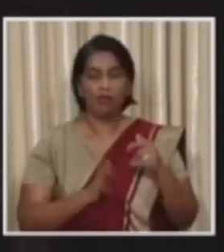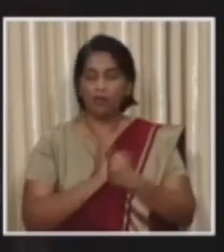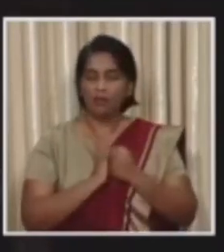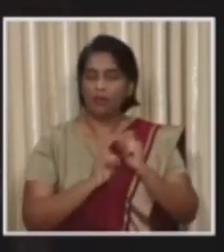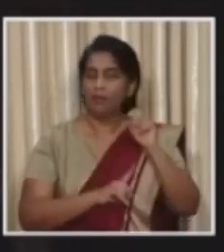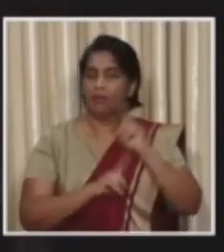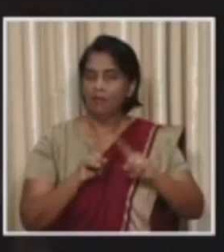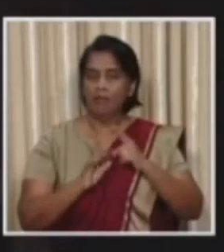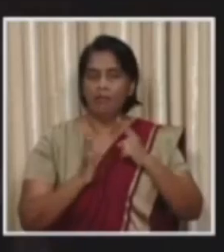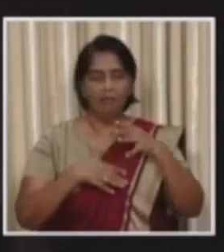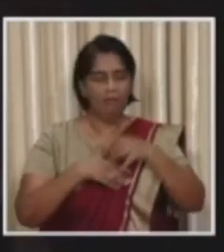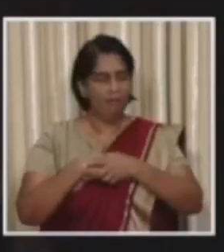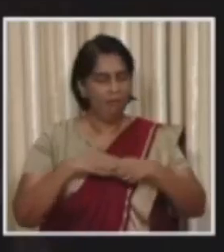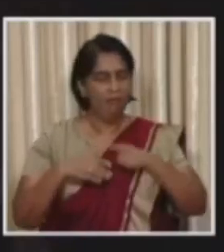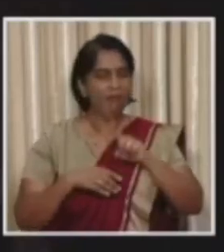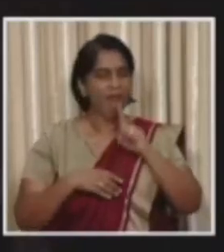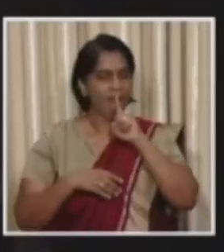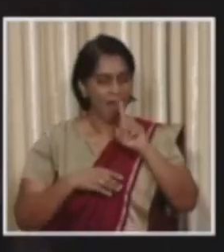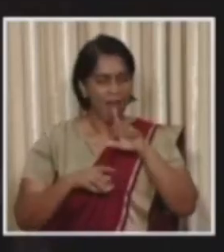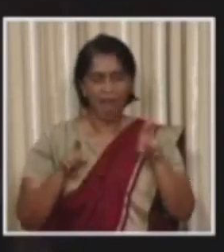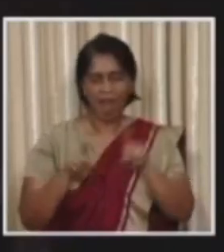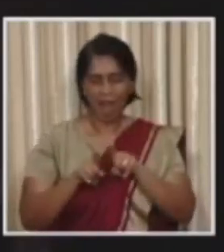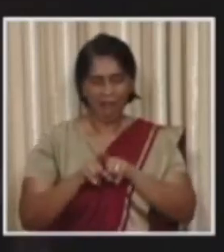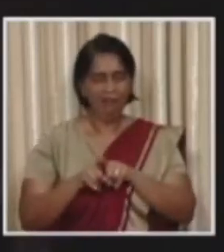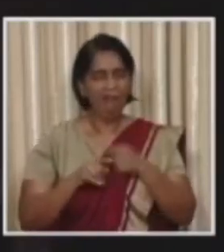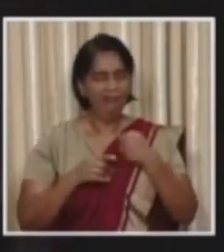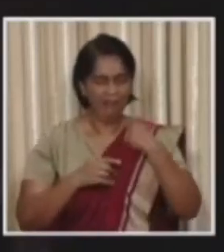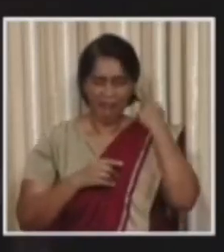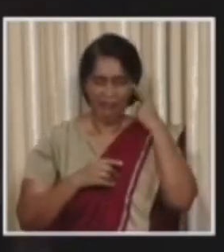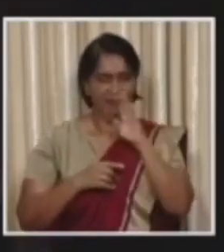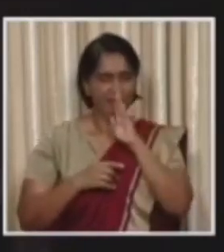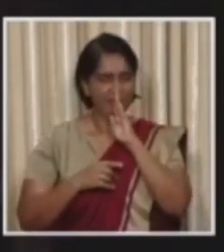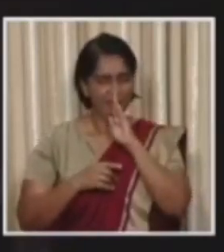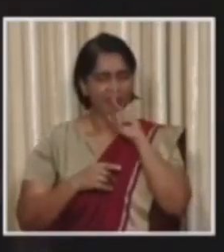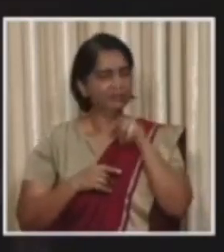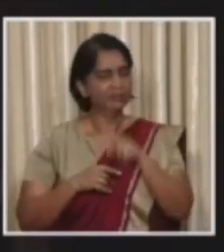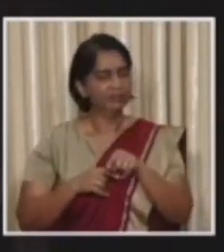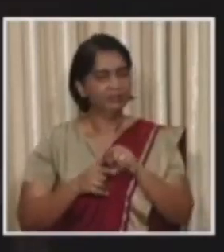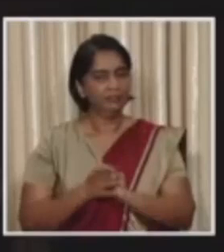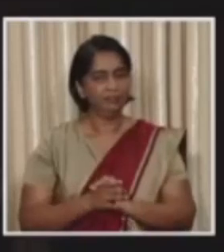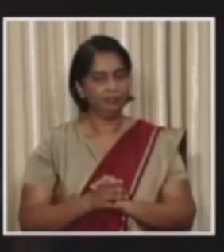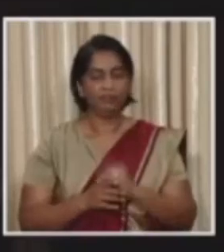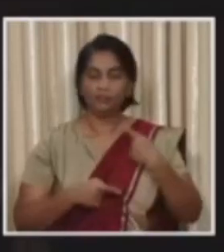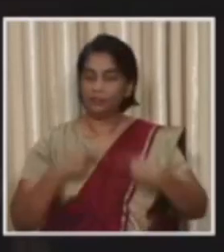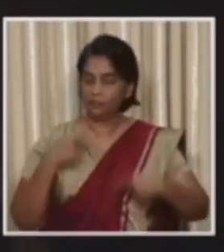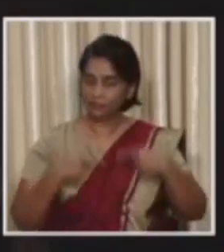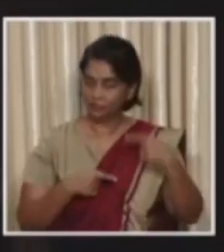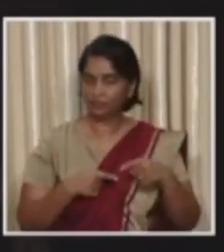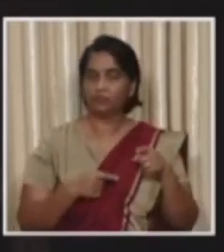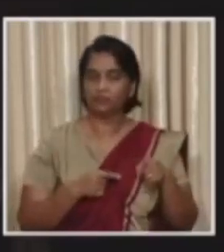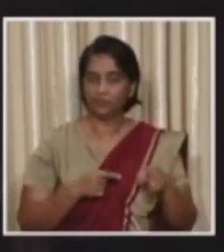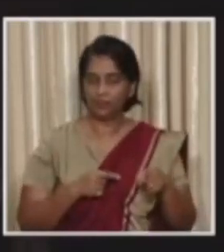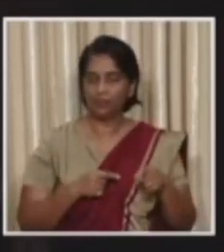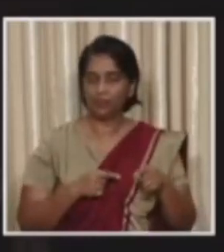විසින් ජාතියට කිය යුතු කතාවක්. ඒ නිසා මා හිතනවා මේ විවාදයේදී